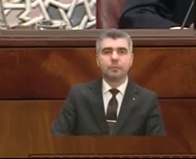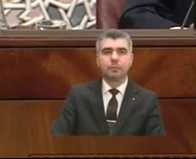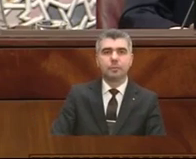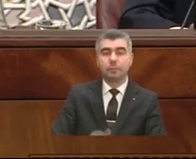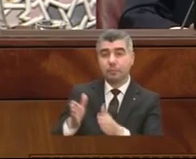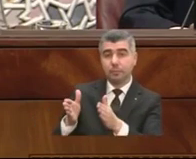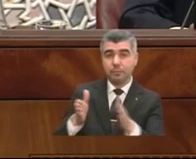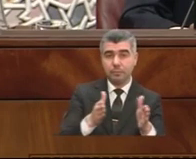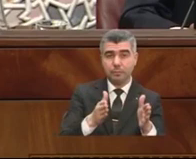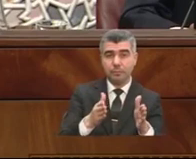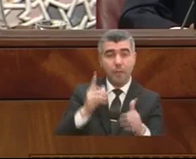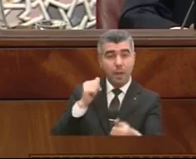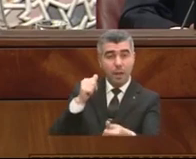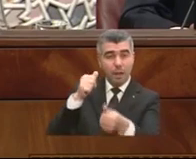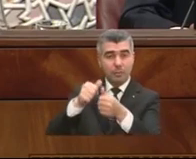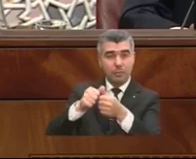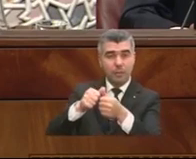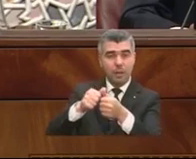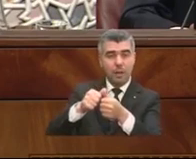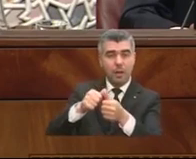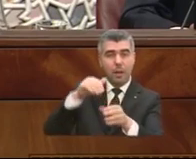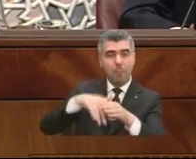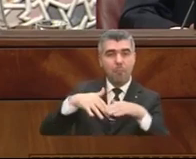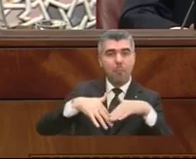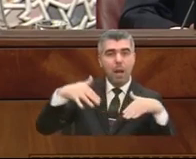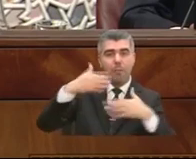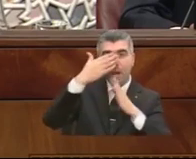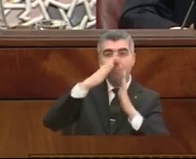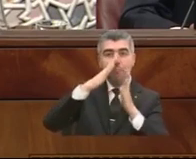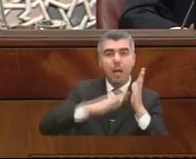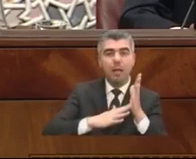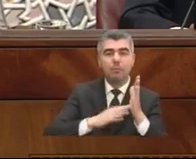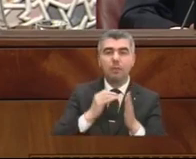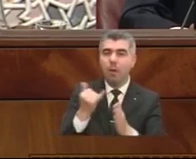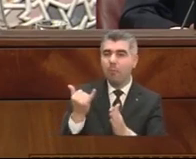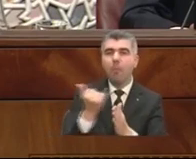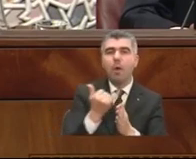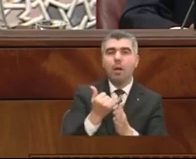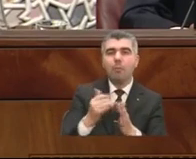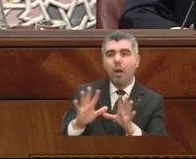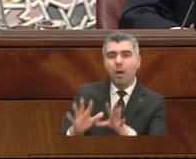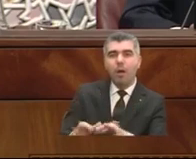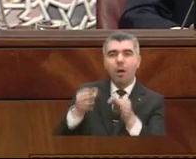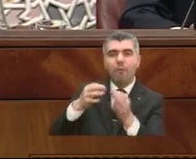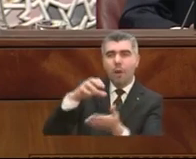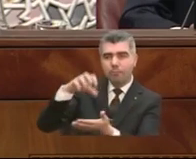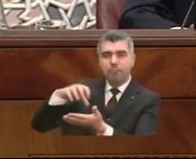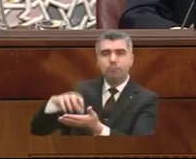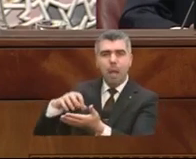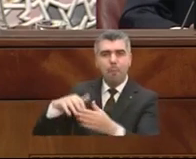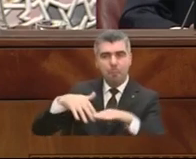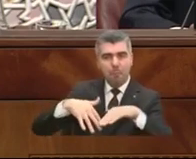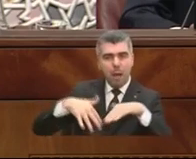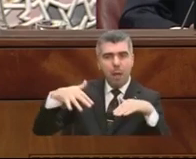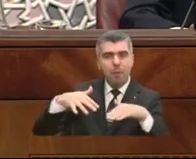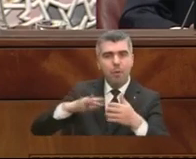وإذ يذكر البرلمان المغربي بأنه يعد فاعلا أساسيا في العديد من المنظمات البرلمانية